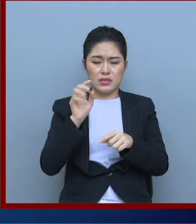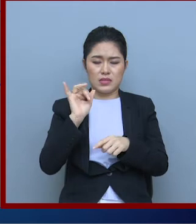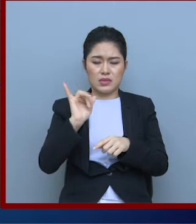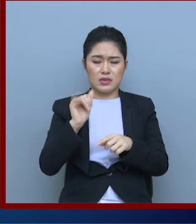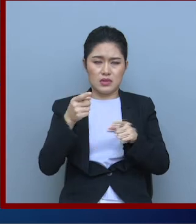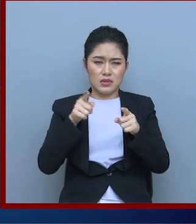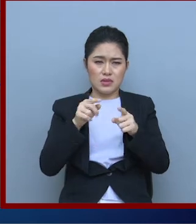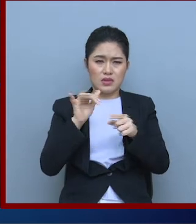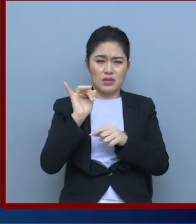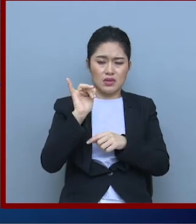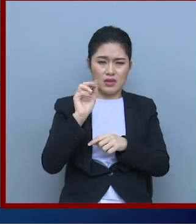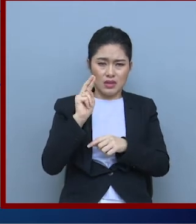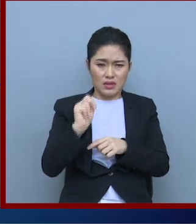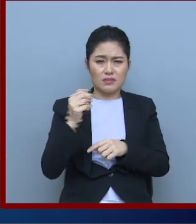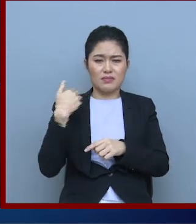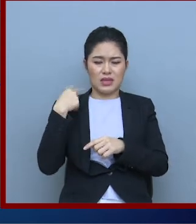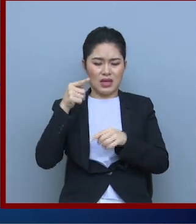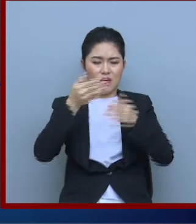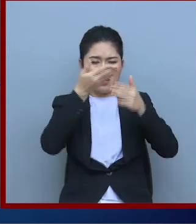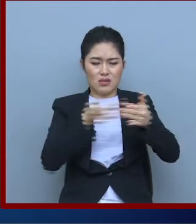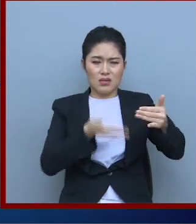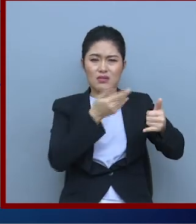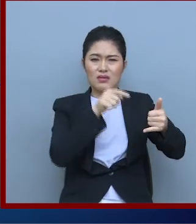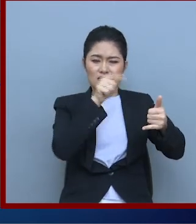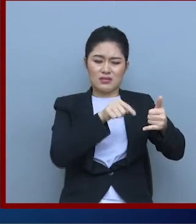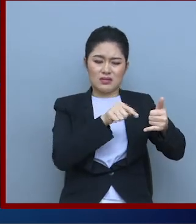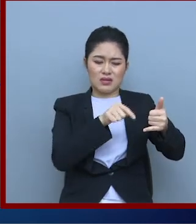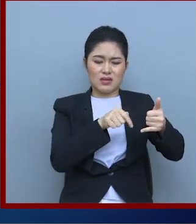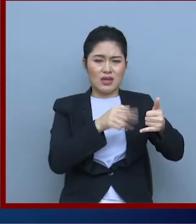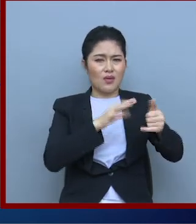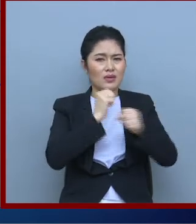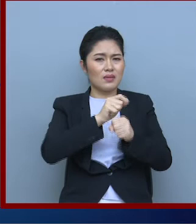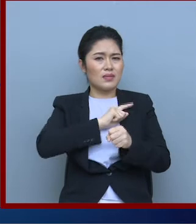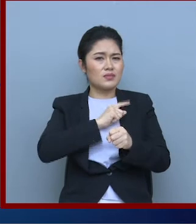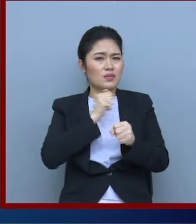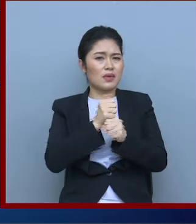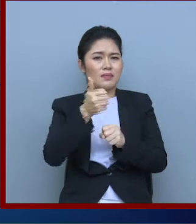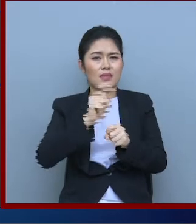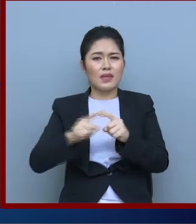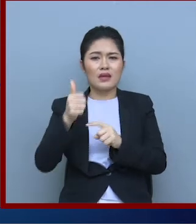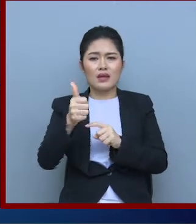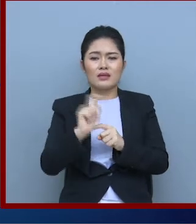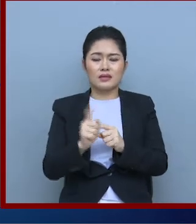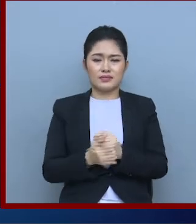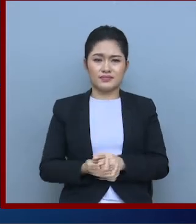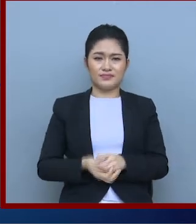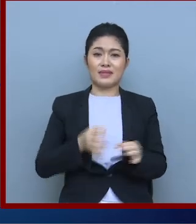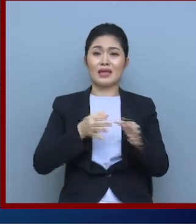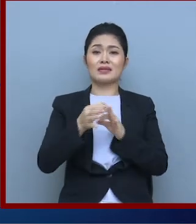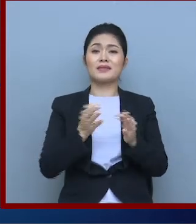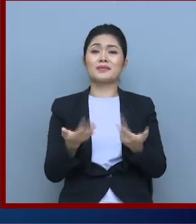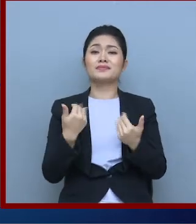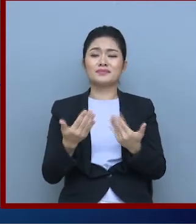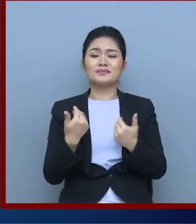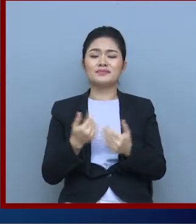ระบุตัวตนนะครับว่าคนนี้มีสิทธิ์อะไรบ้างกับตัว Broker MQTT นี้นะครับอันนี้อธิ